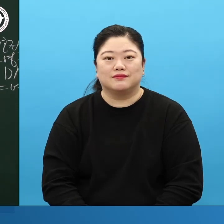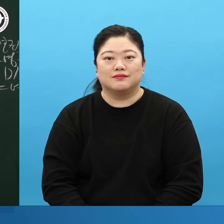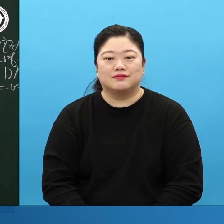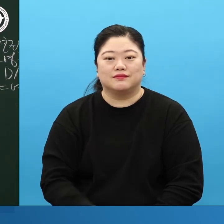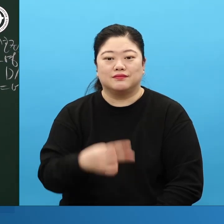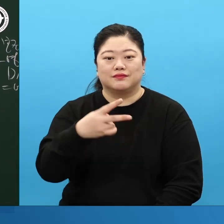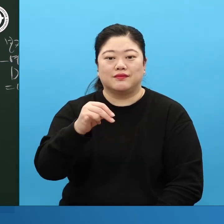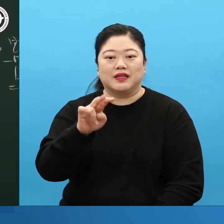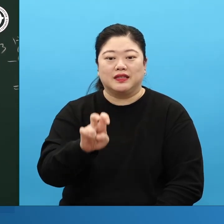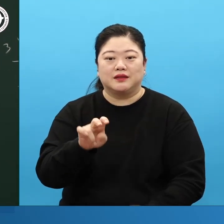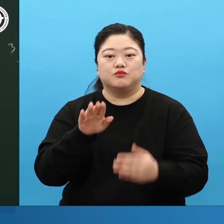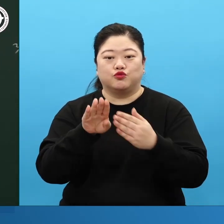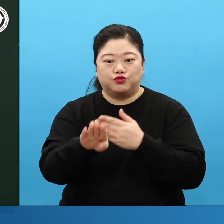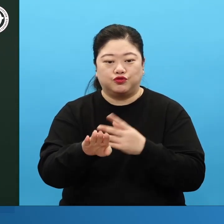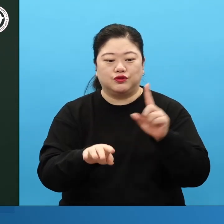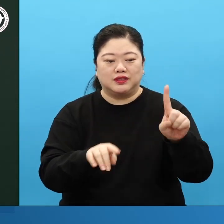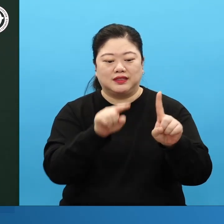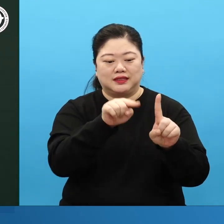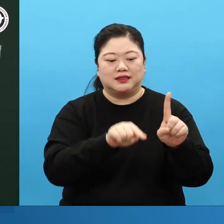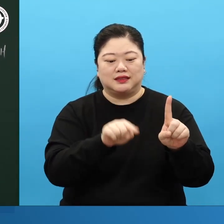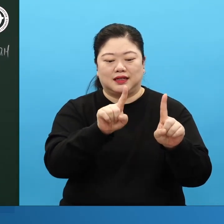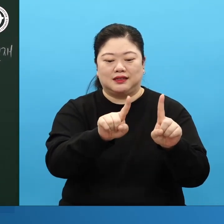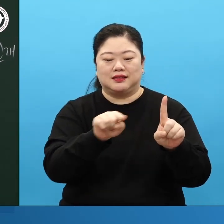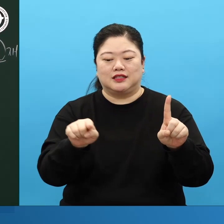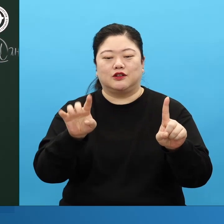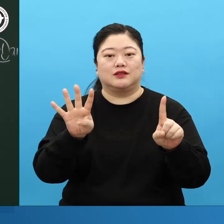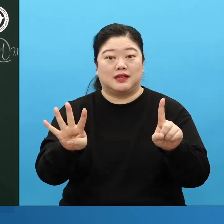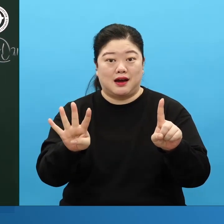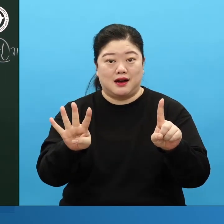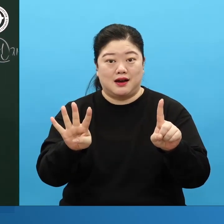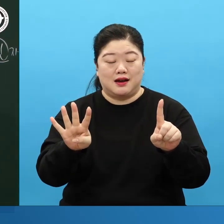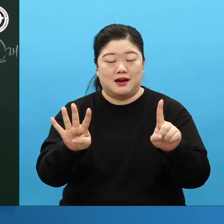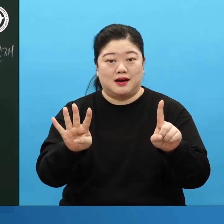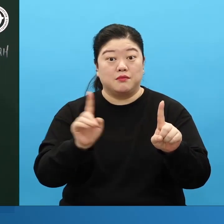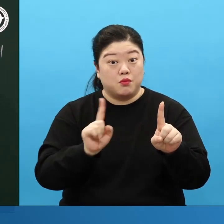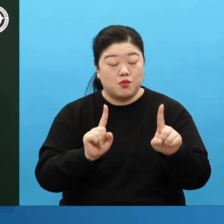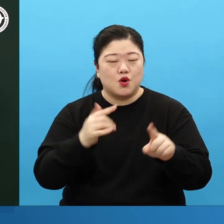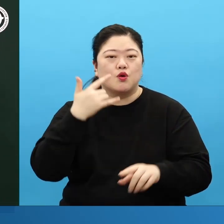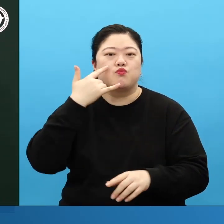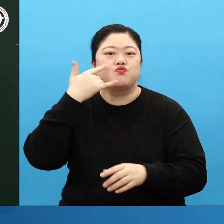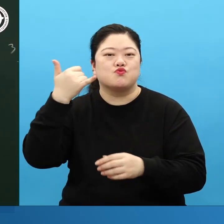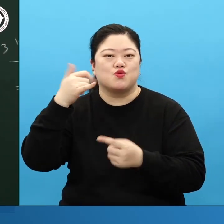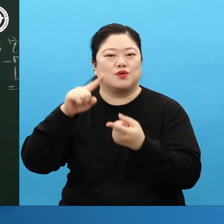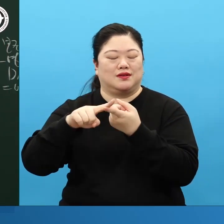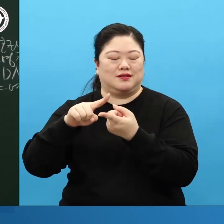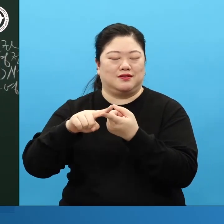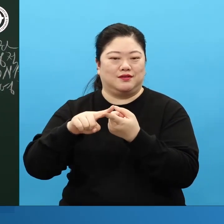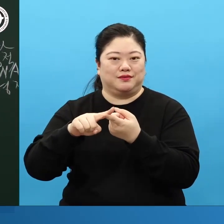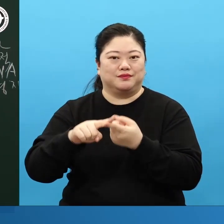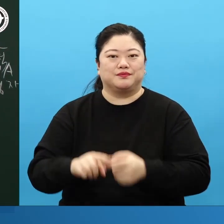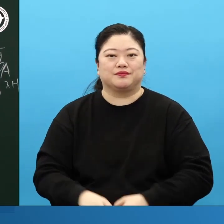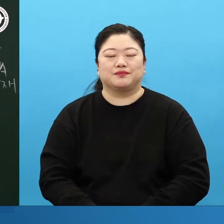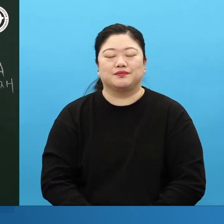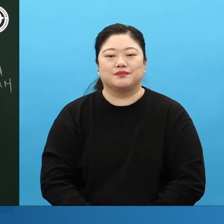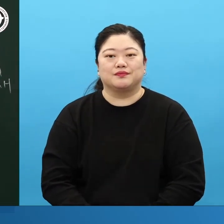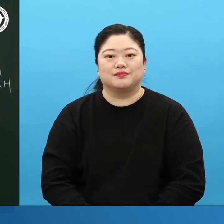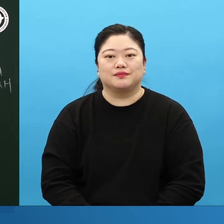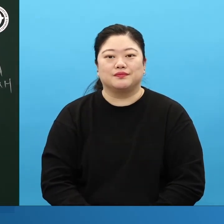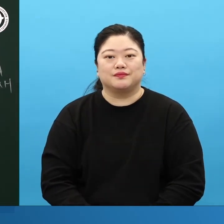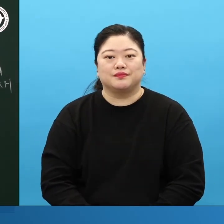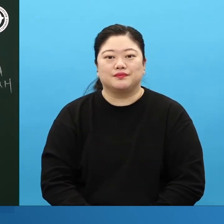디모데후서 1장 1절에 4절에 그 부모님에 대해서 나오죠. Por eso en 2 de Timoteo 1, 1 al 4 aparece acerca de los padres también.